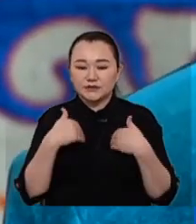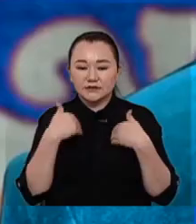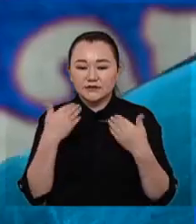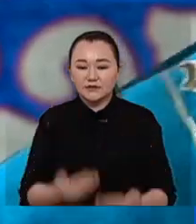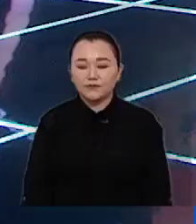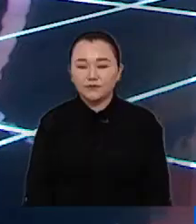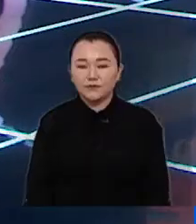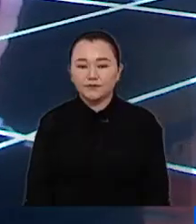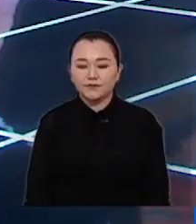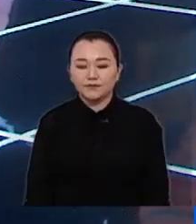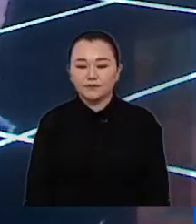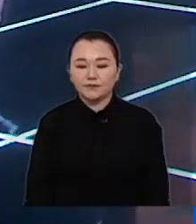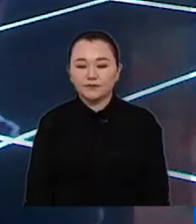куттықтаймын.